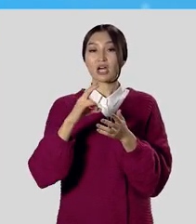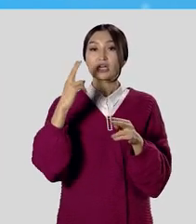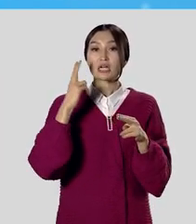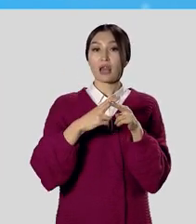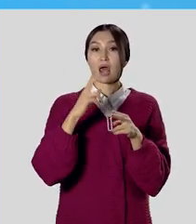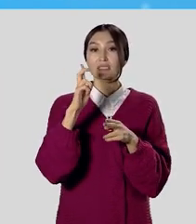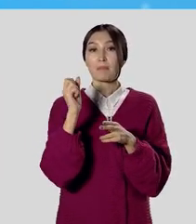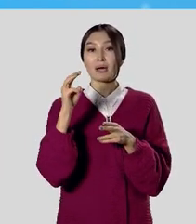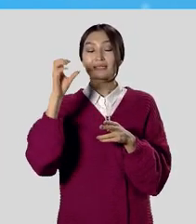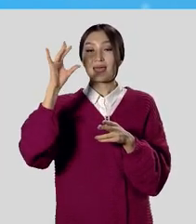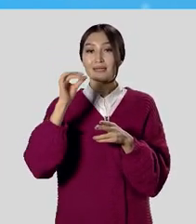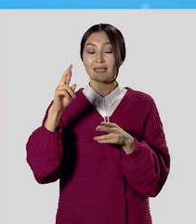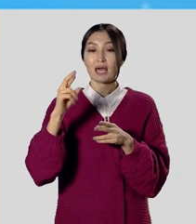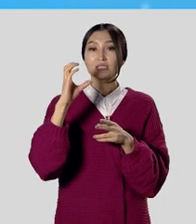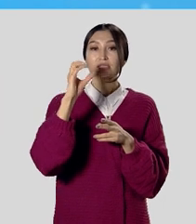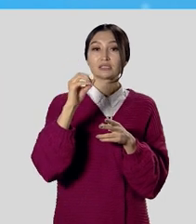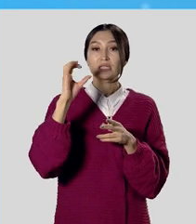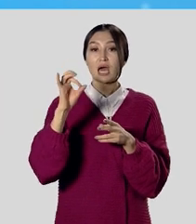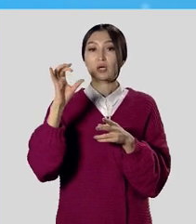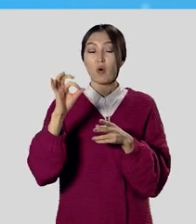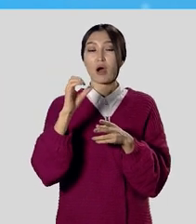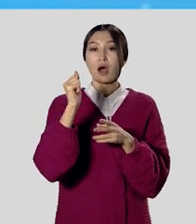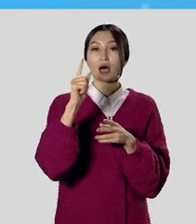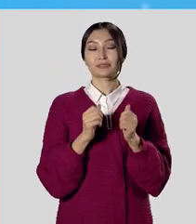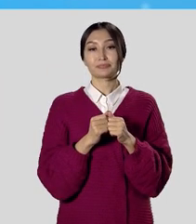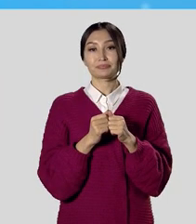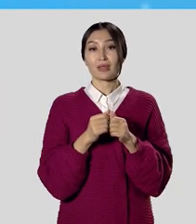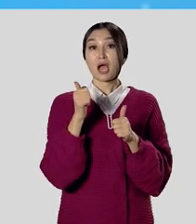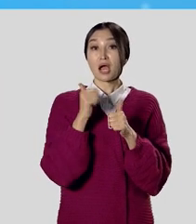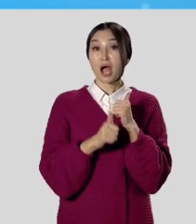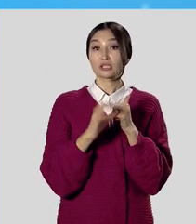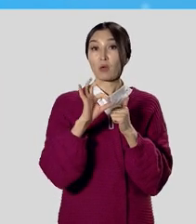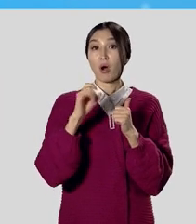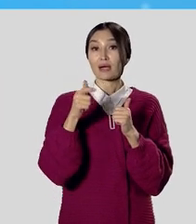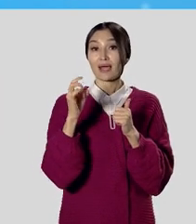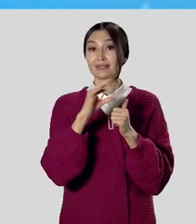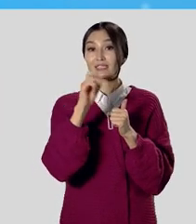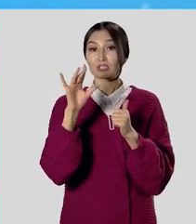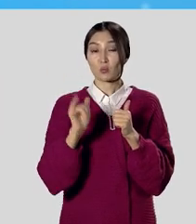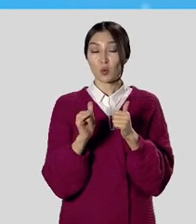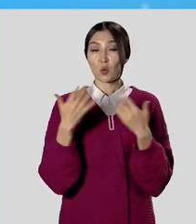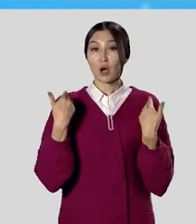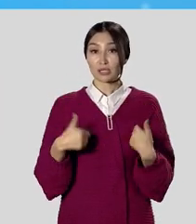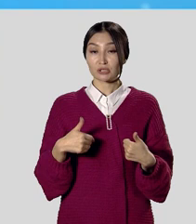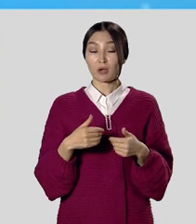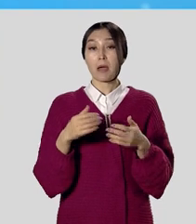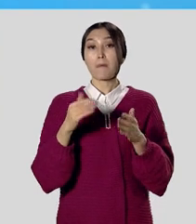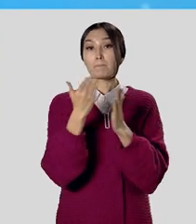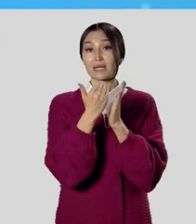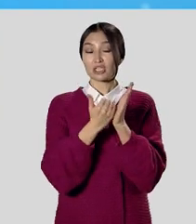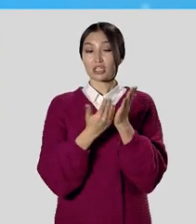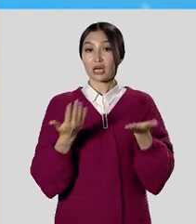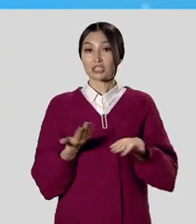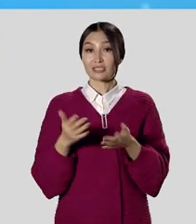железобактерии, серобактерии и азотобактерии. Каждому организму в процессе